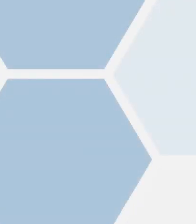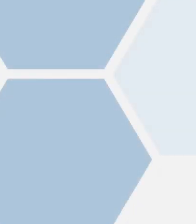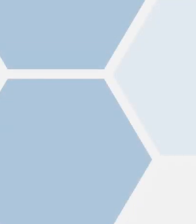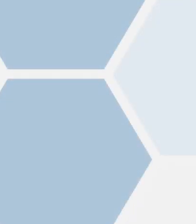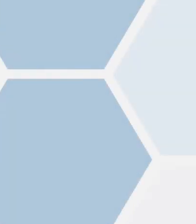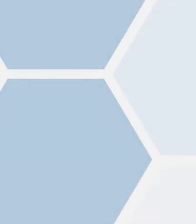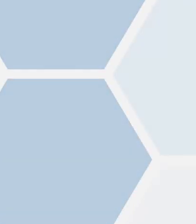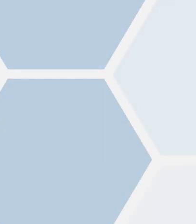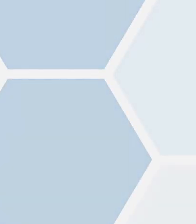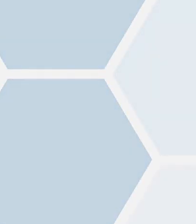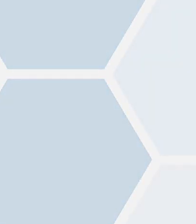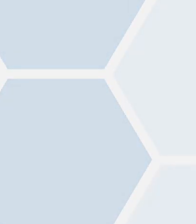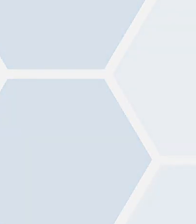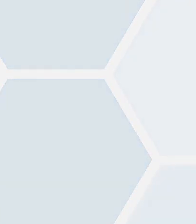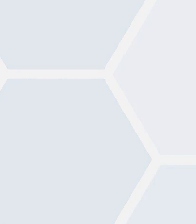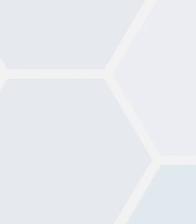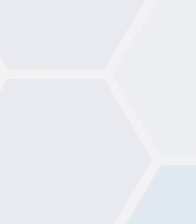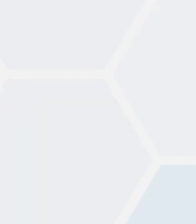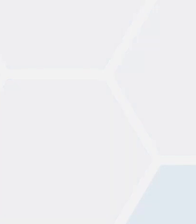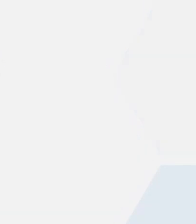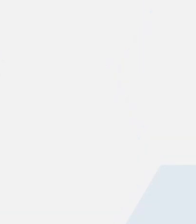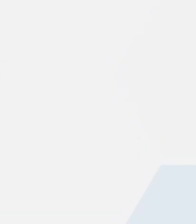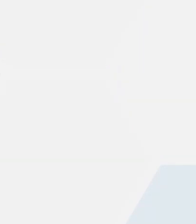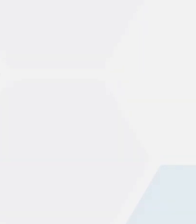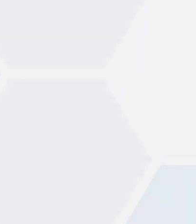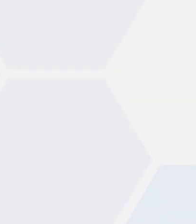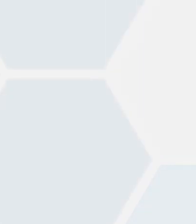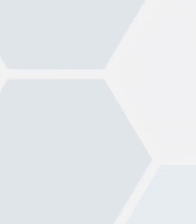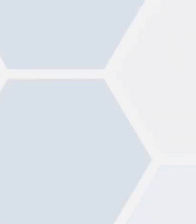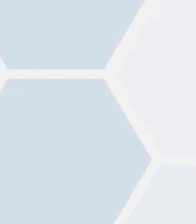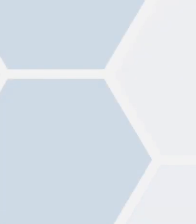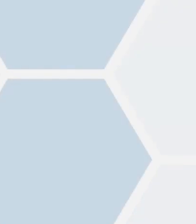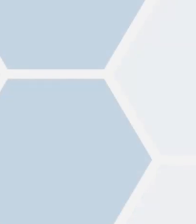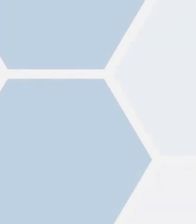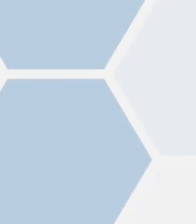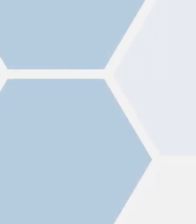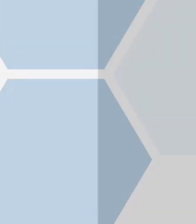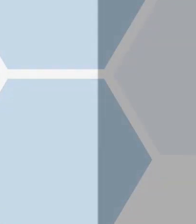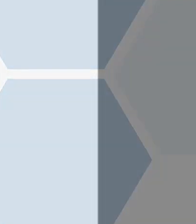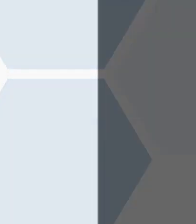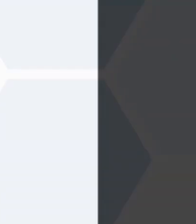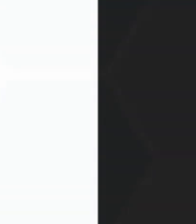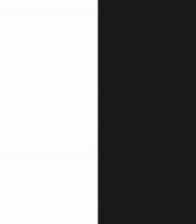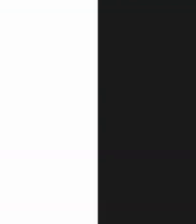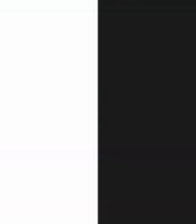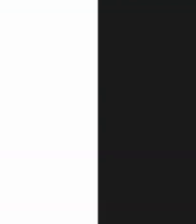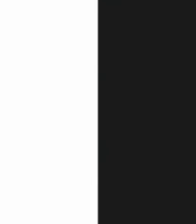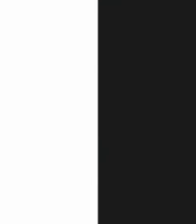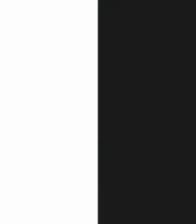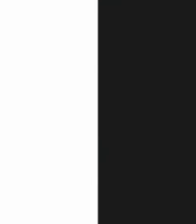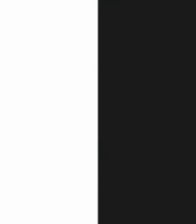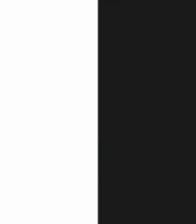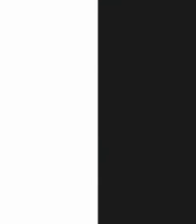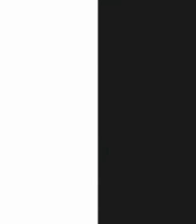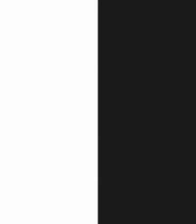मी जे मराठवाड्यामध्ये राहते, तर मराठवाड्यामधली अशी परिस्थिती आहे की दुष्काळ भाग आहे. या 4-5